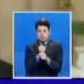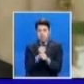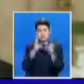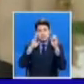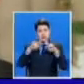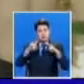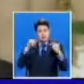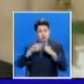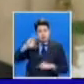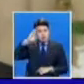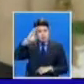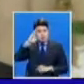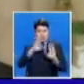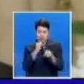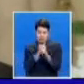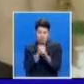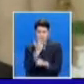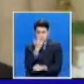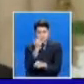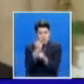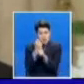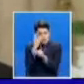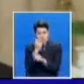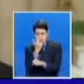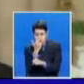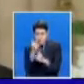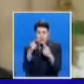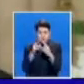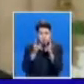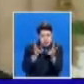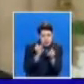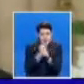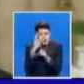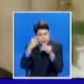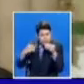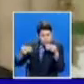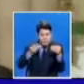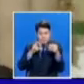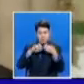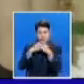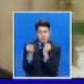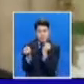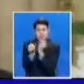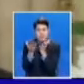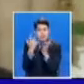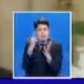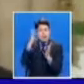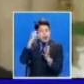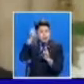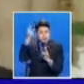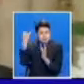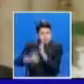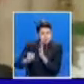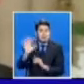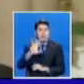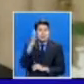ว่าต้องระมัดระวังเพิ่มเป็นพิเศษในการที่จะไม่ให้เกิดอุบัติเหตุความเข้าใจผิดอะ